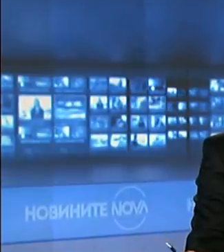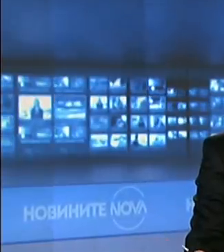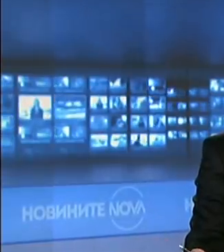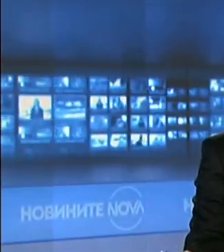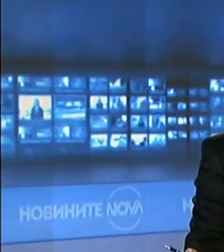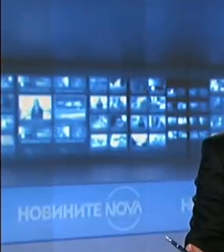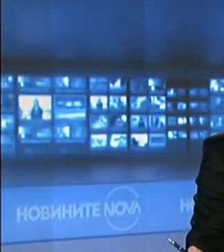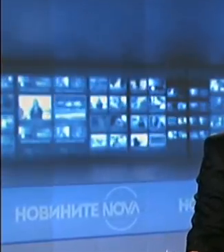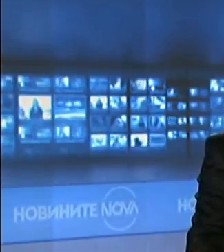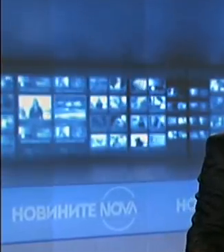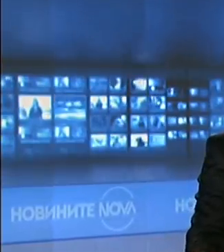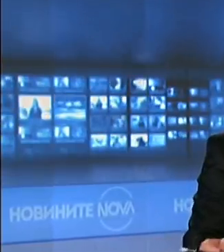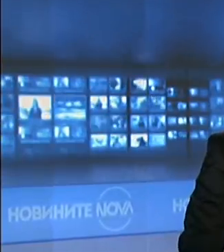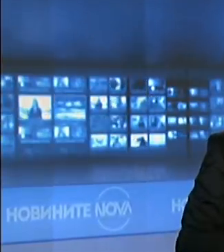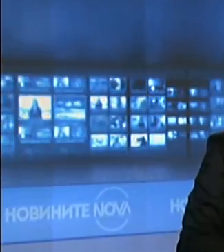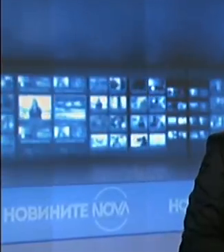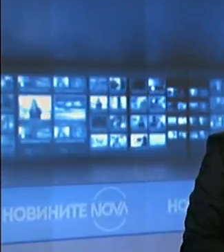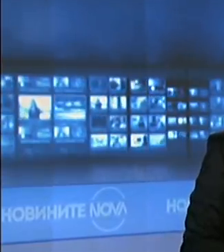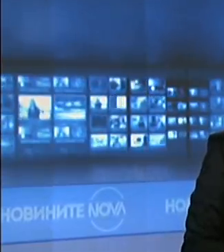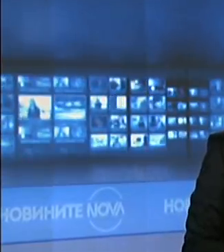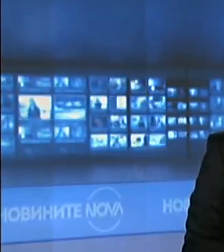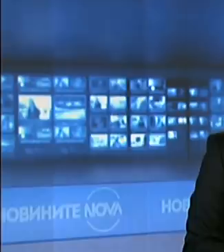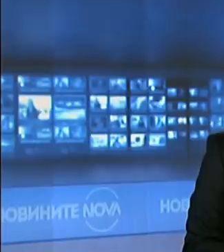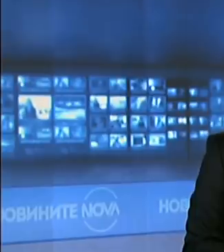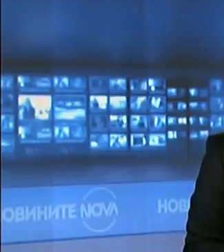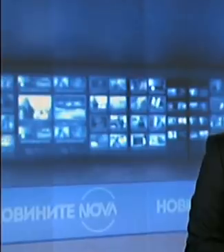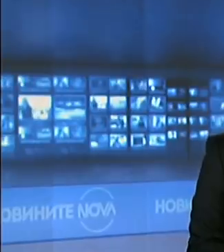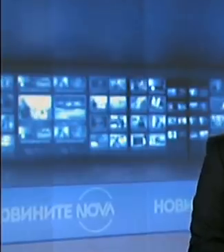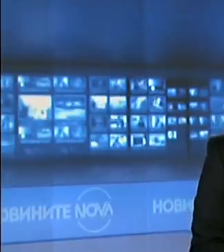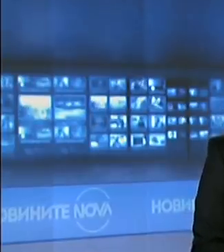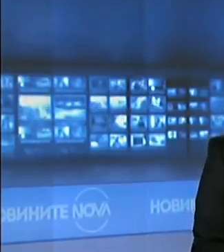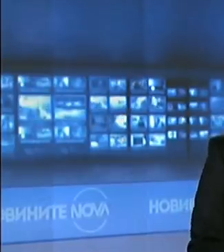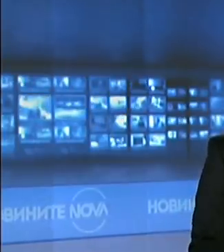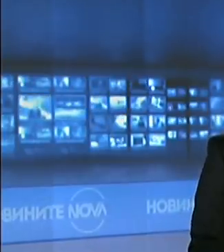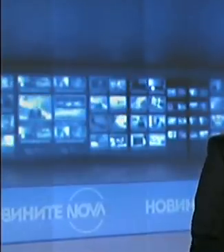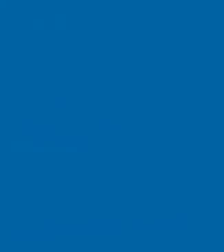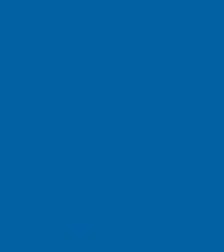COVID-19 в България, затова и мерките за сигурност остават сериозни. Сега останете със Здравей България!